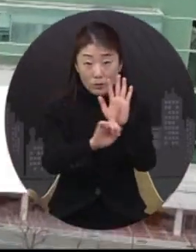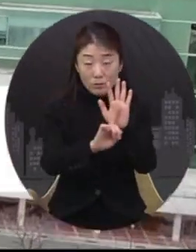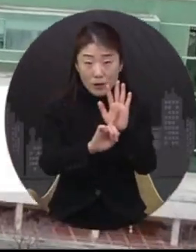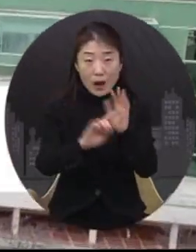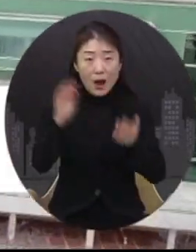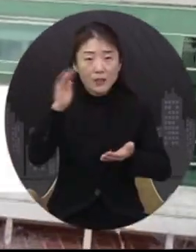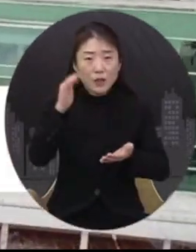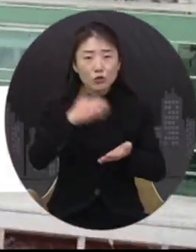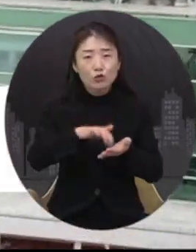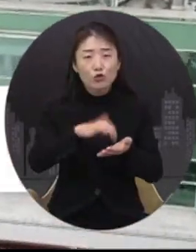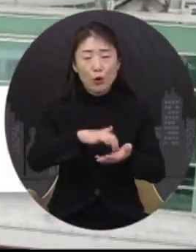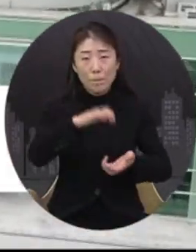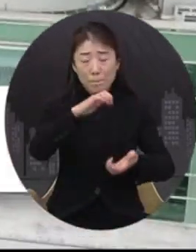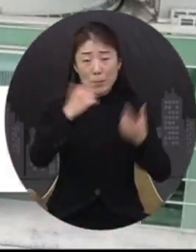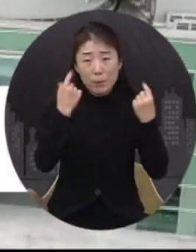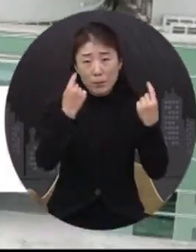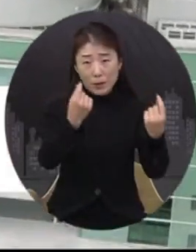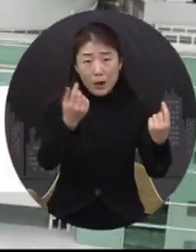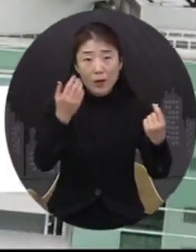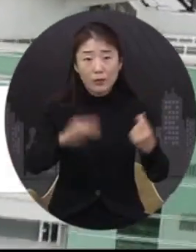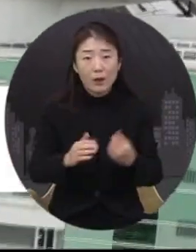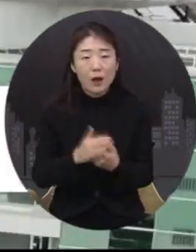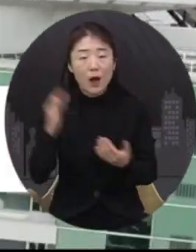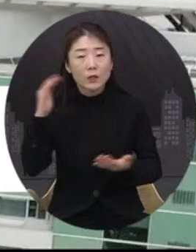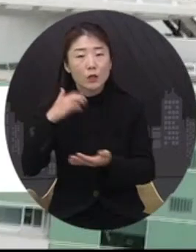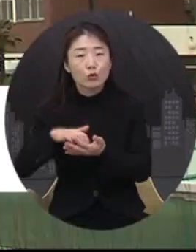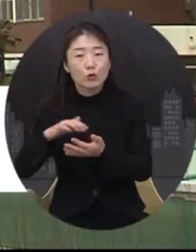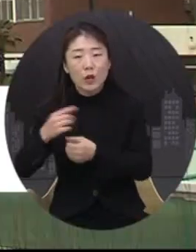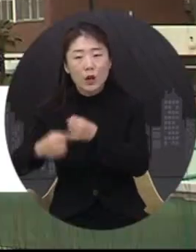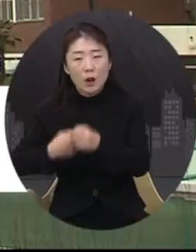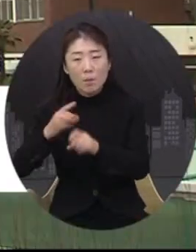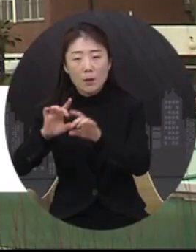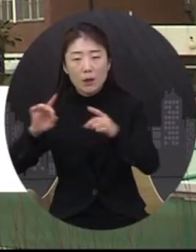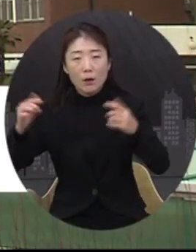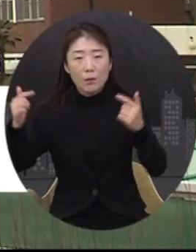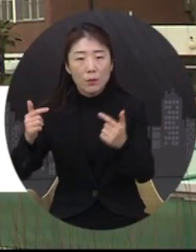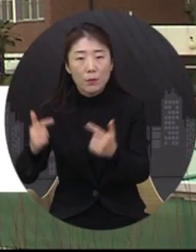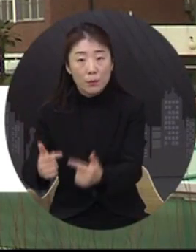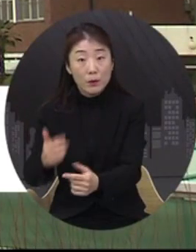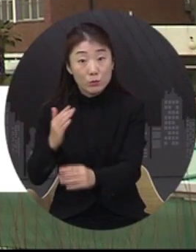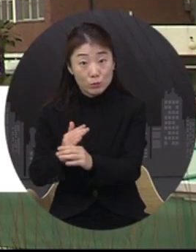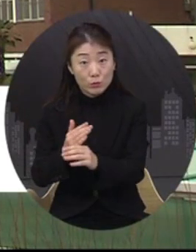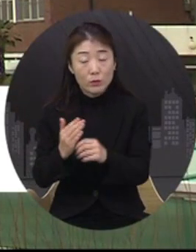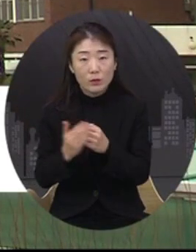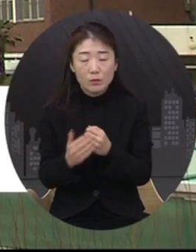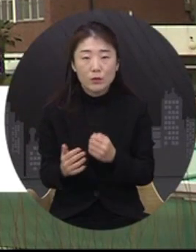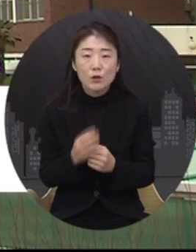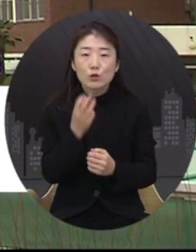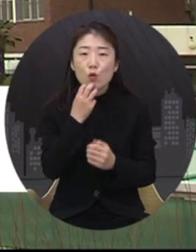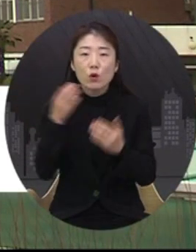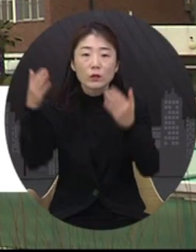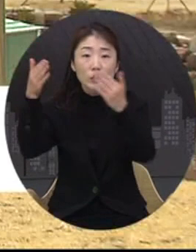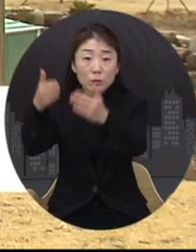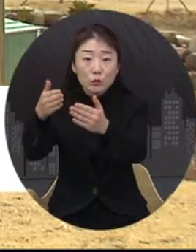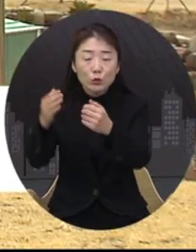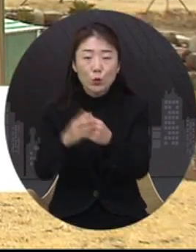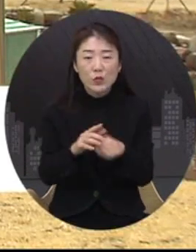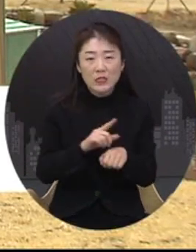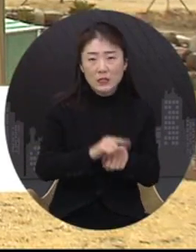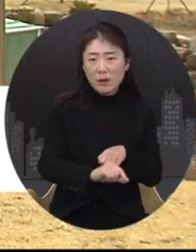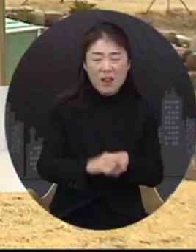없지만 대학을 갈 학생 수는 해마다 급감하고 있는 데다 수도권 집중과 지역대학 기피현상이